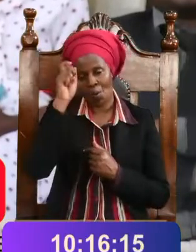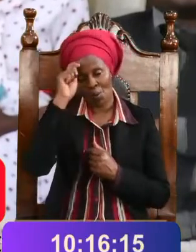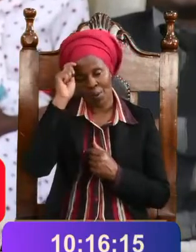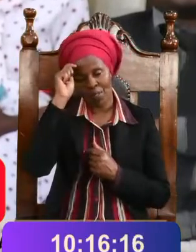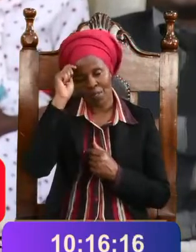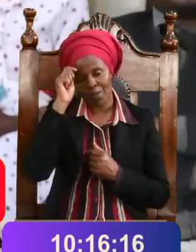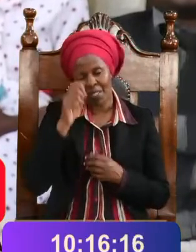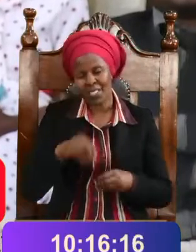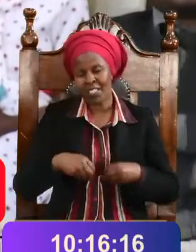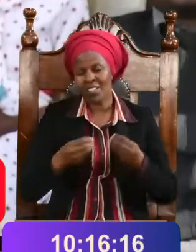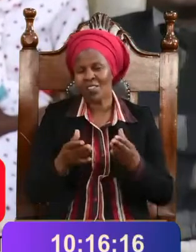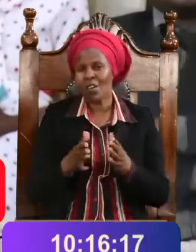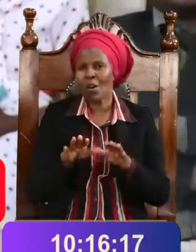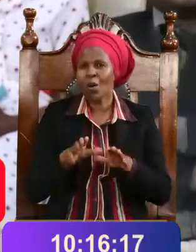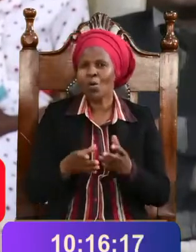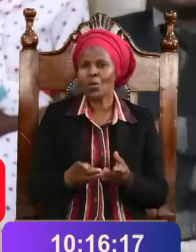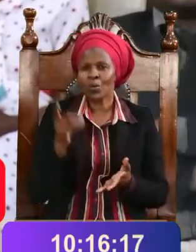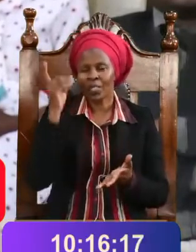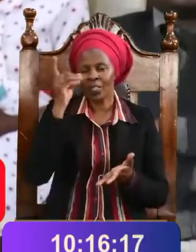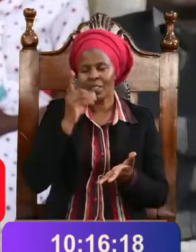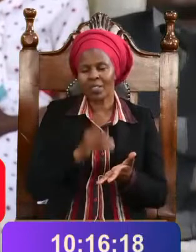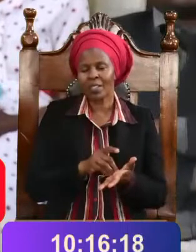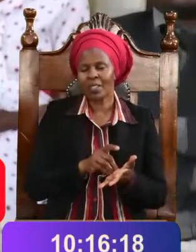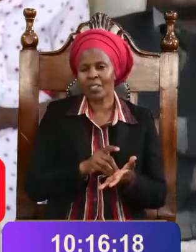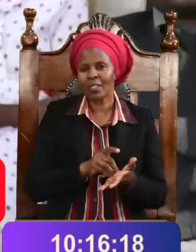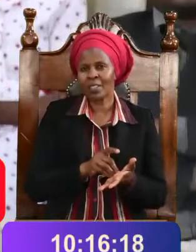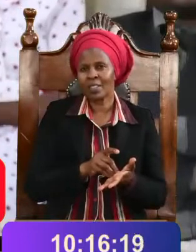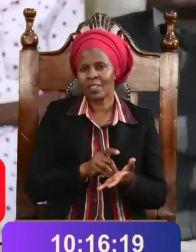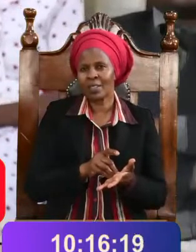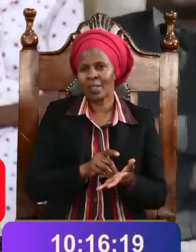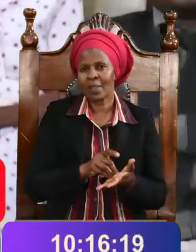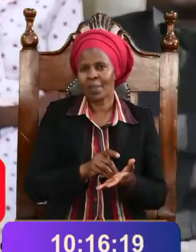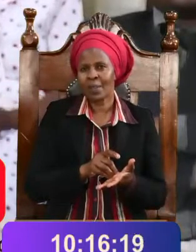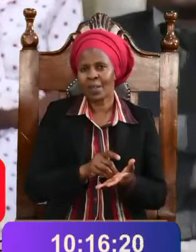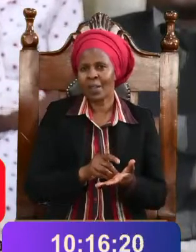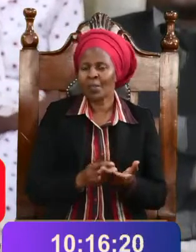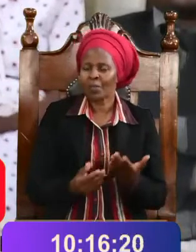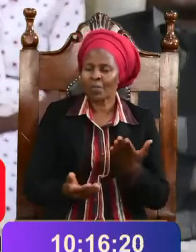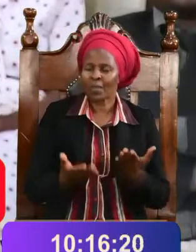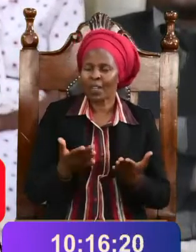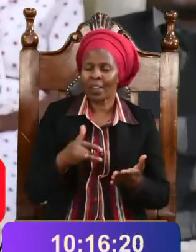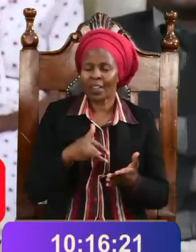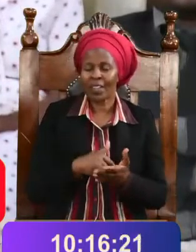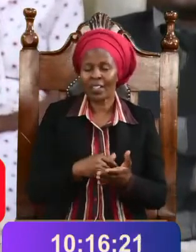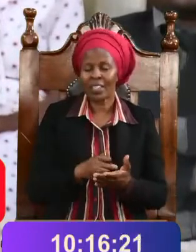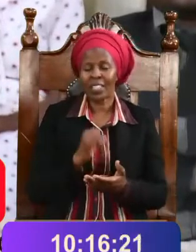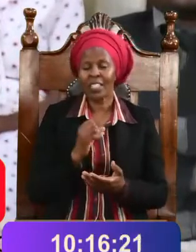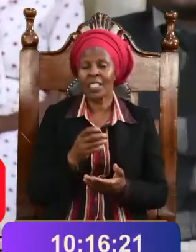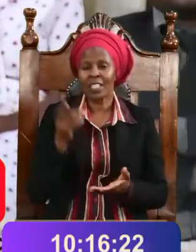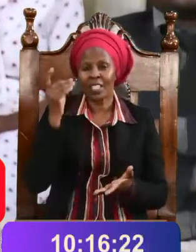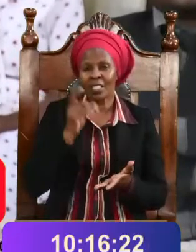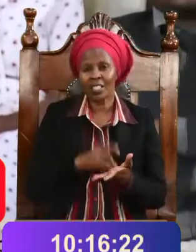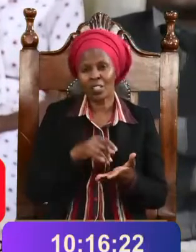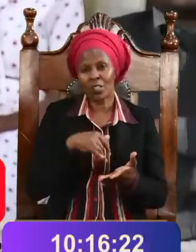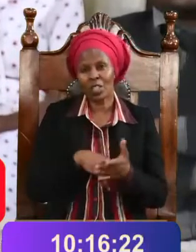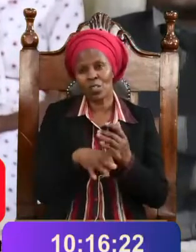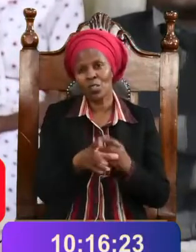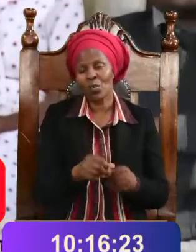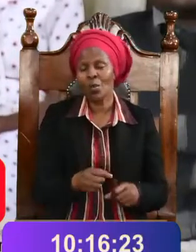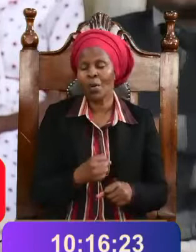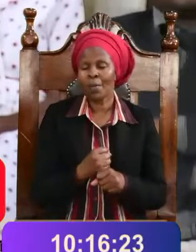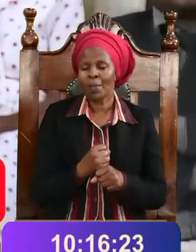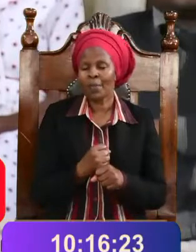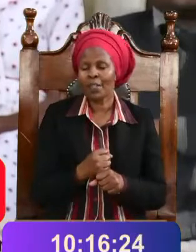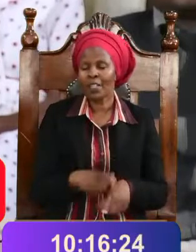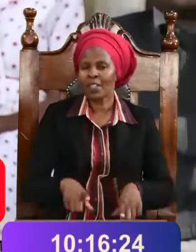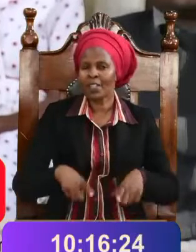kufanya uamuzi. Na uamuzi ambao umeufanya, unakuwa ni uamuzi ambao utaufurahia. You know, there are decisions we make sometimes in life. And you